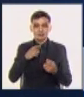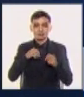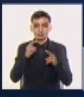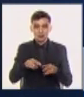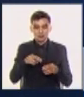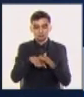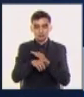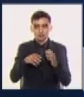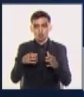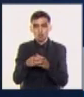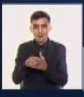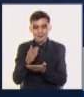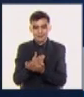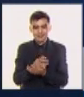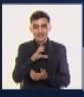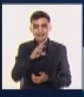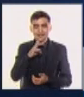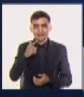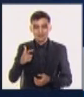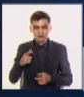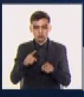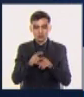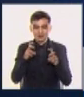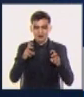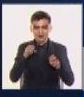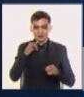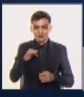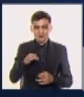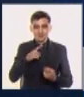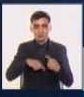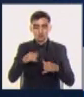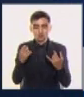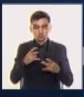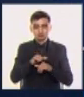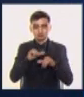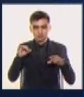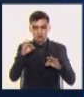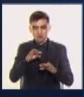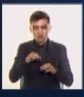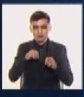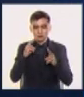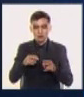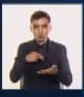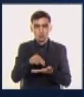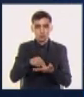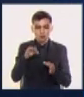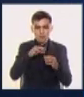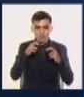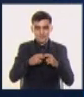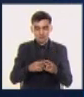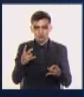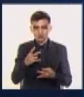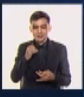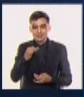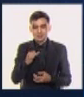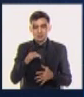специальные мониторинга группы так называемая снг нам необходимо повысить транспарентность вот самих процедур закупок для того чтобы не